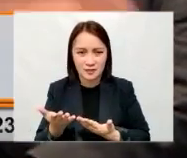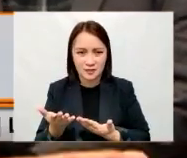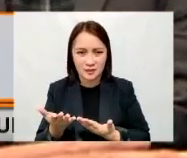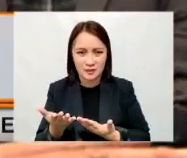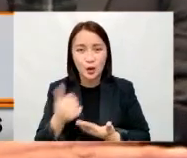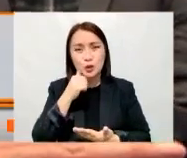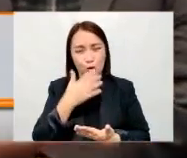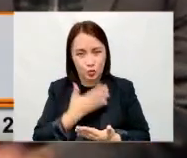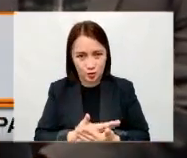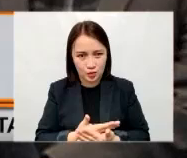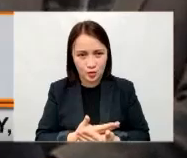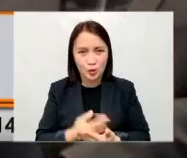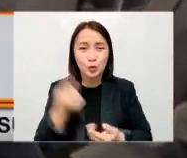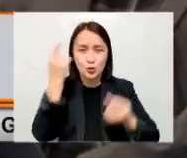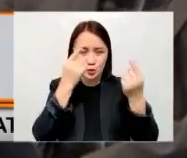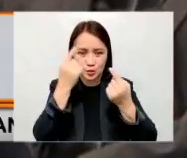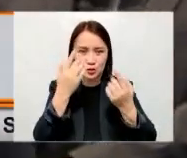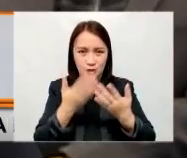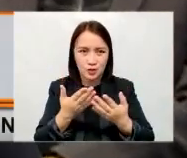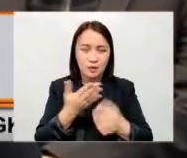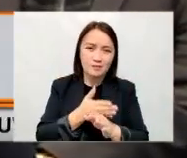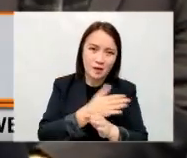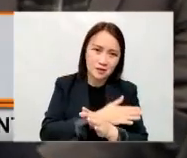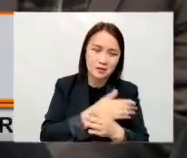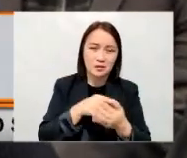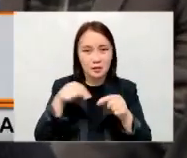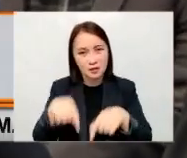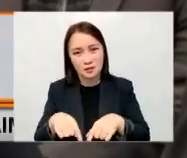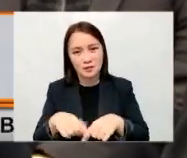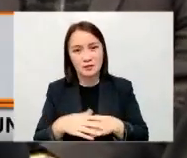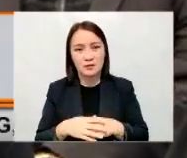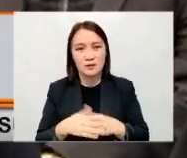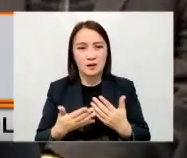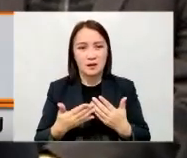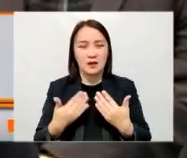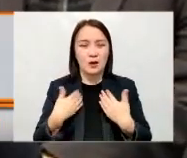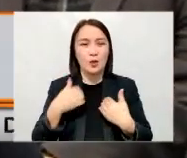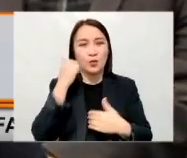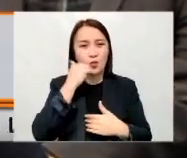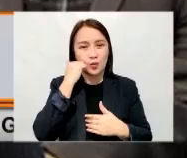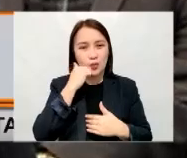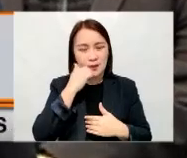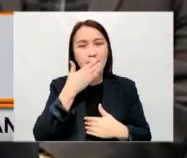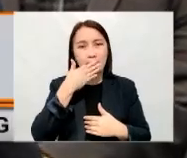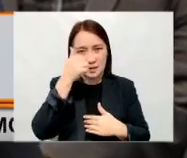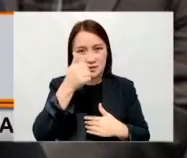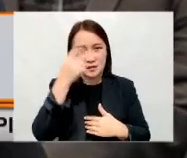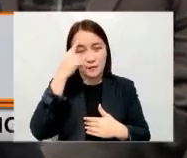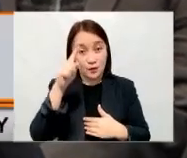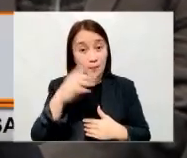that from the beginning, throughout until today and beyond from here on out, I always put the best interest of my daughter